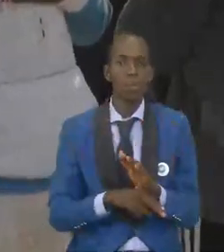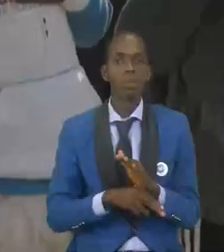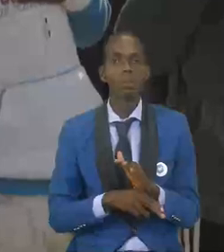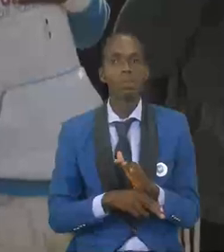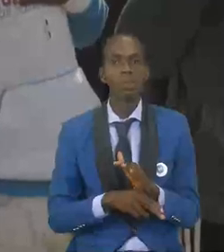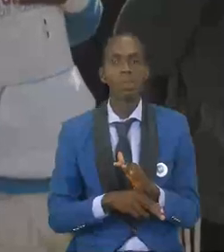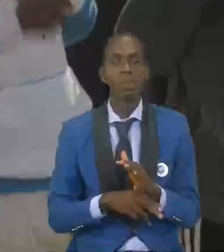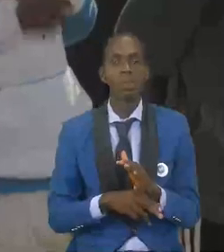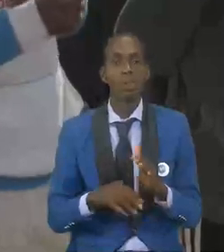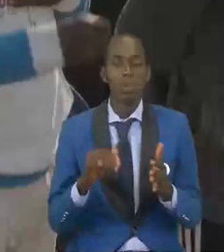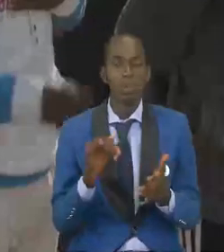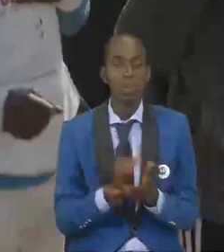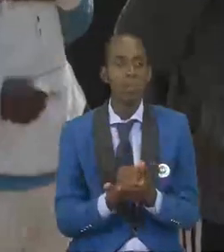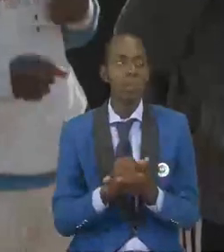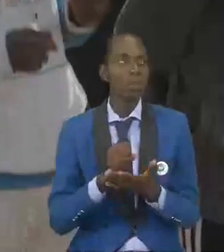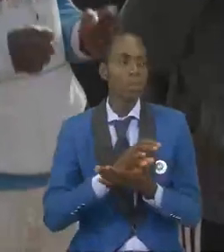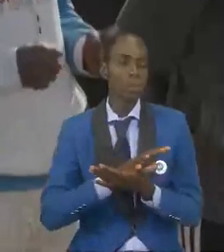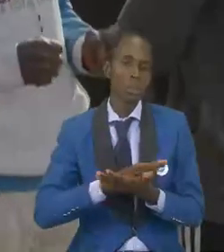cette vie